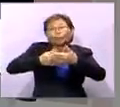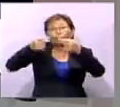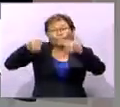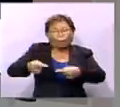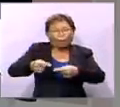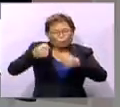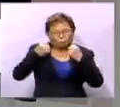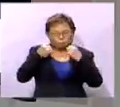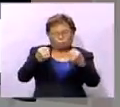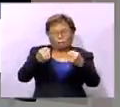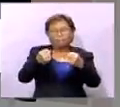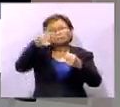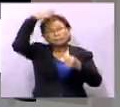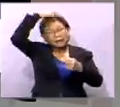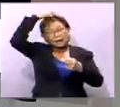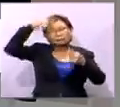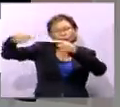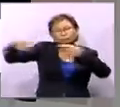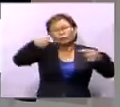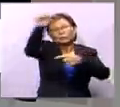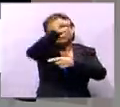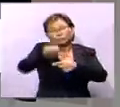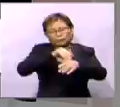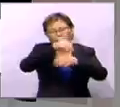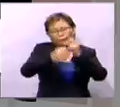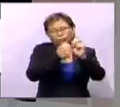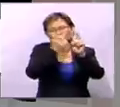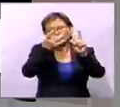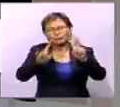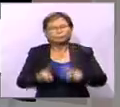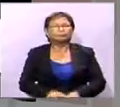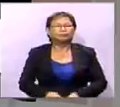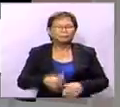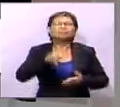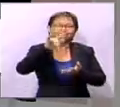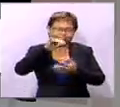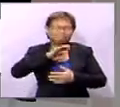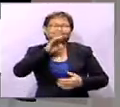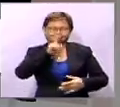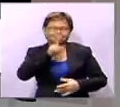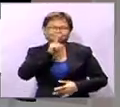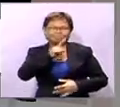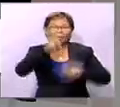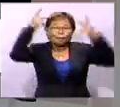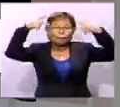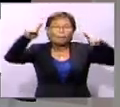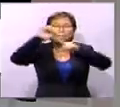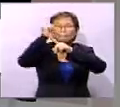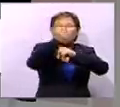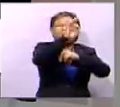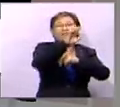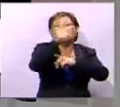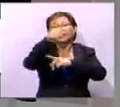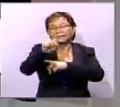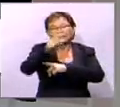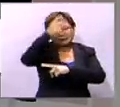usaha memantapkan pasukan itu bagi saingan Liga Super 2018. Perkara itu diakui Presiden Persatuan Bola Sepak Selangor FAS,